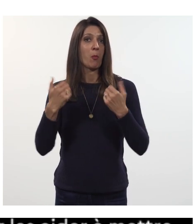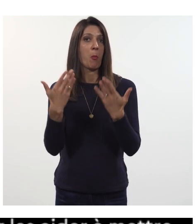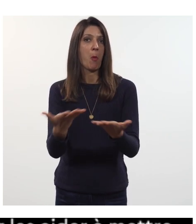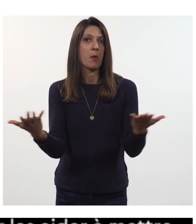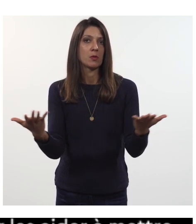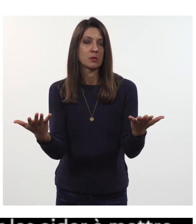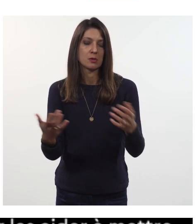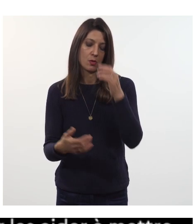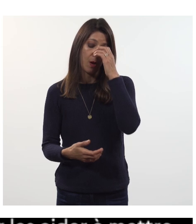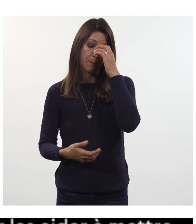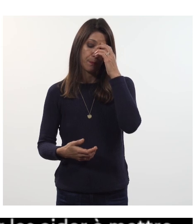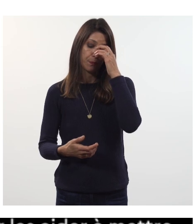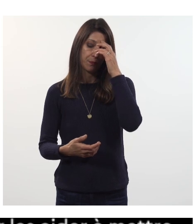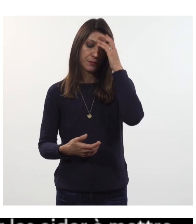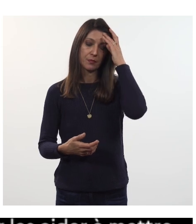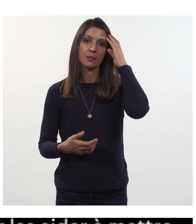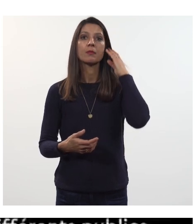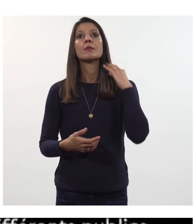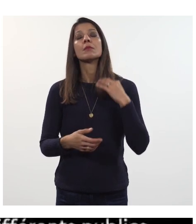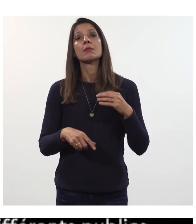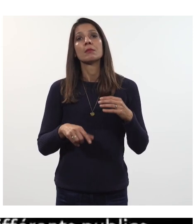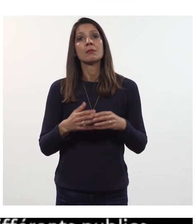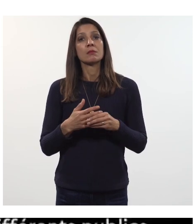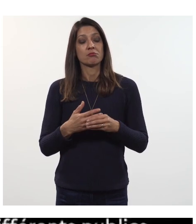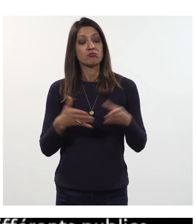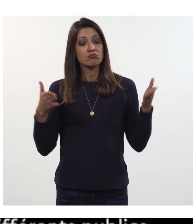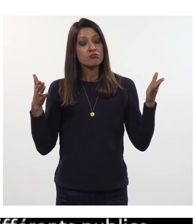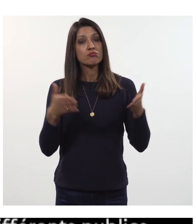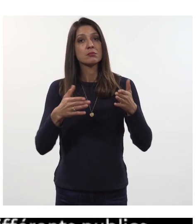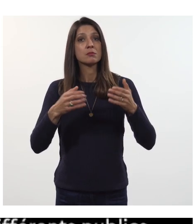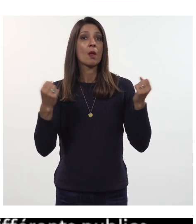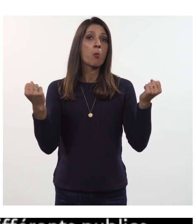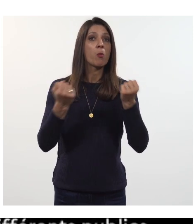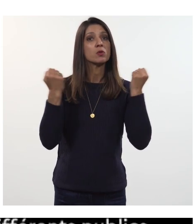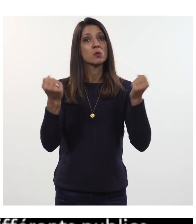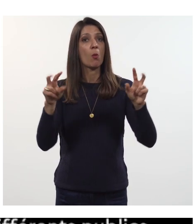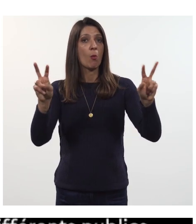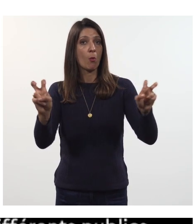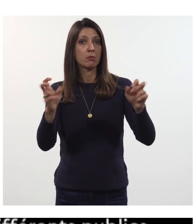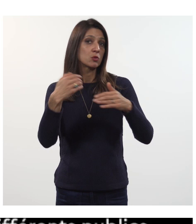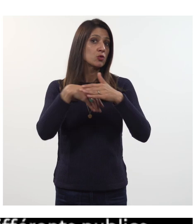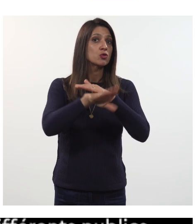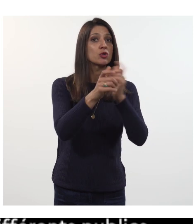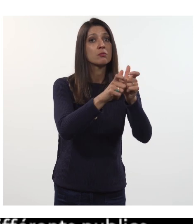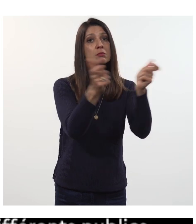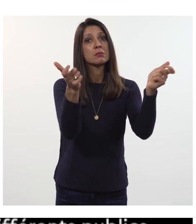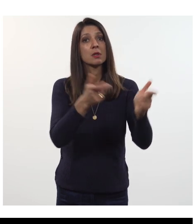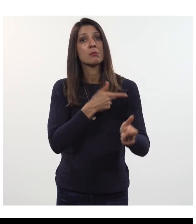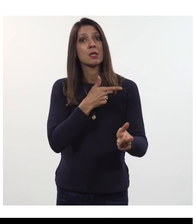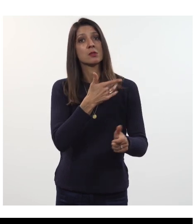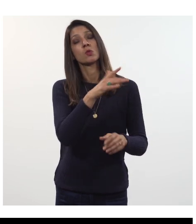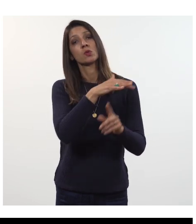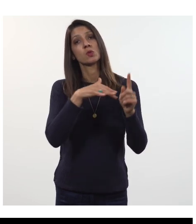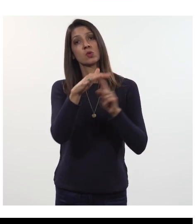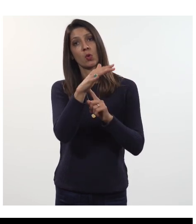sein de Sérénut, il y a toute une partie promotion qu'on peut réaliser dans les établissements médico-sociaux de la